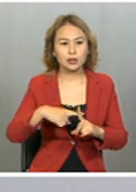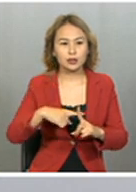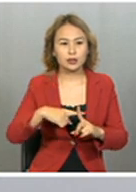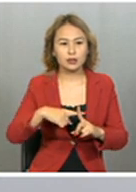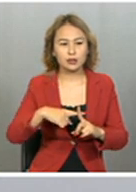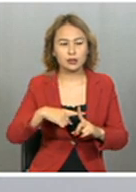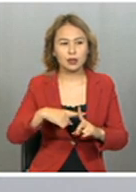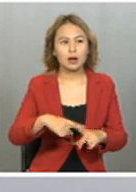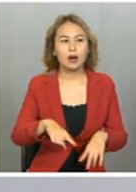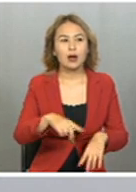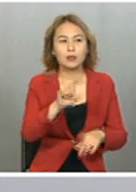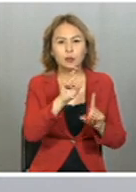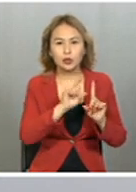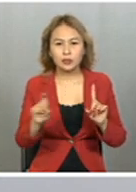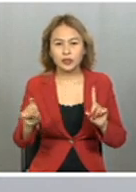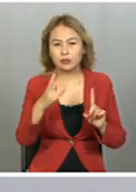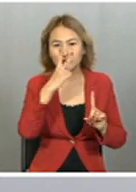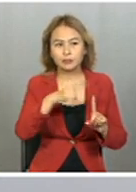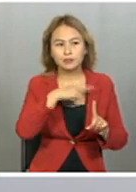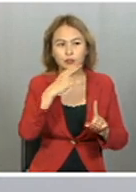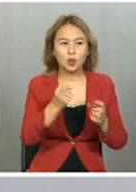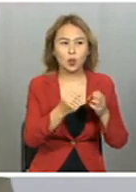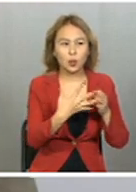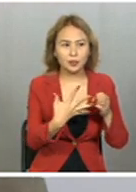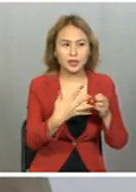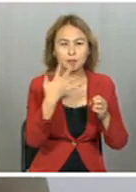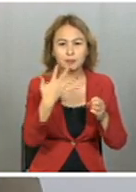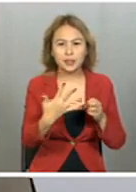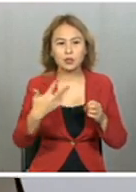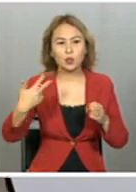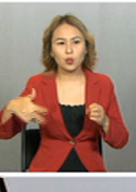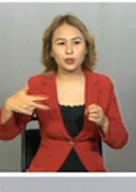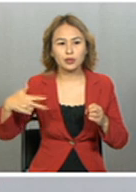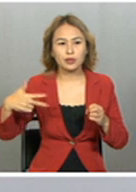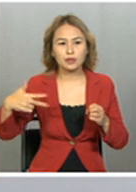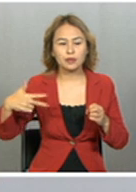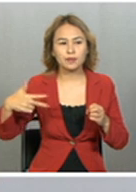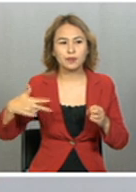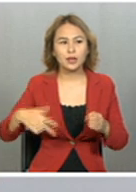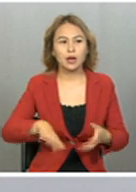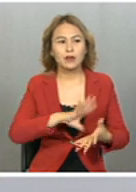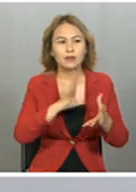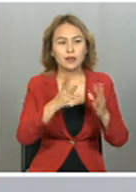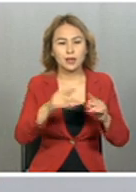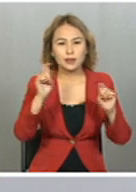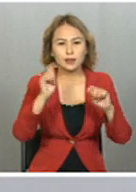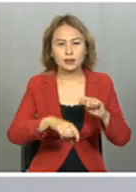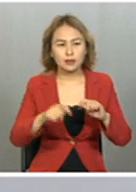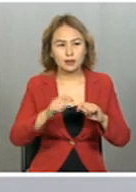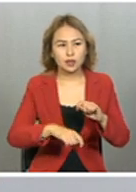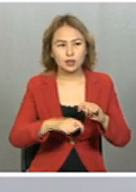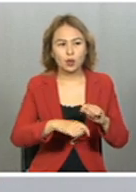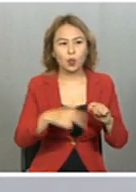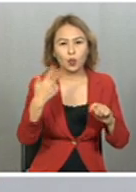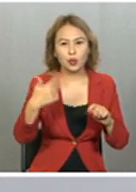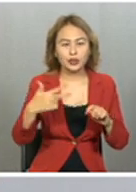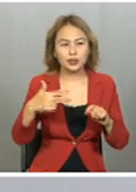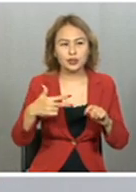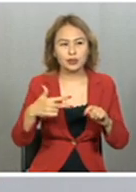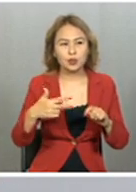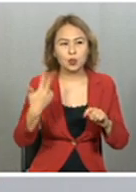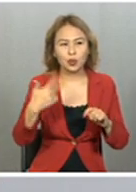назар аударамын: 15, 5 және 30. Ең үлкен саннан бастап тексереміз. 30, иә?